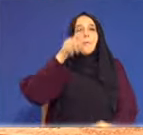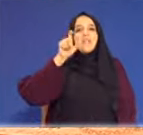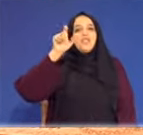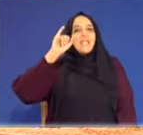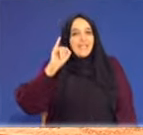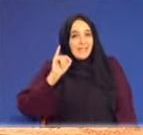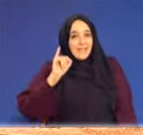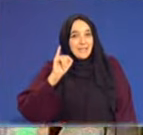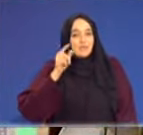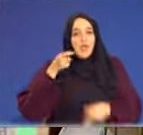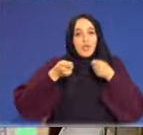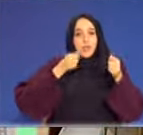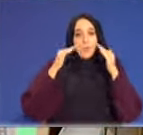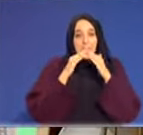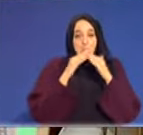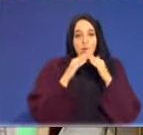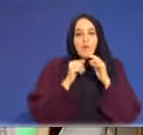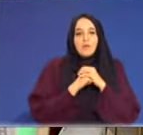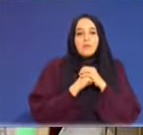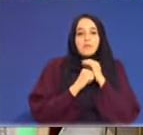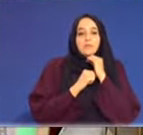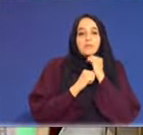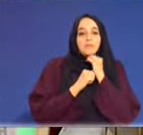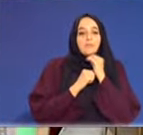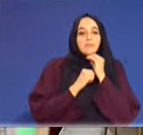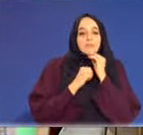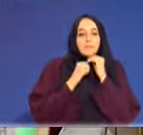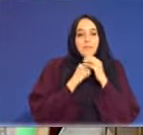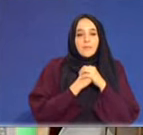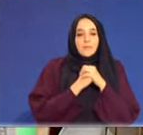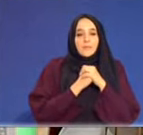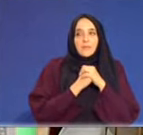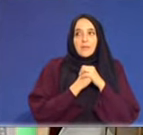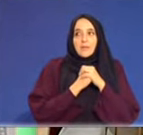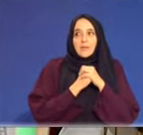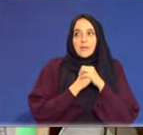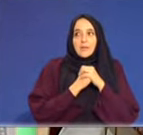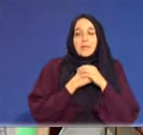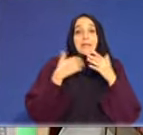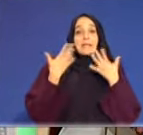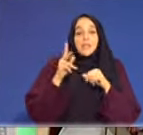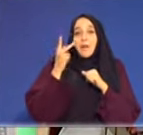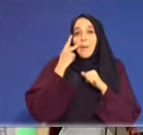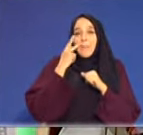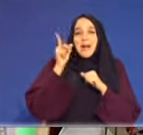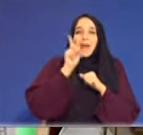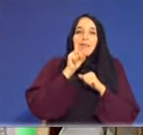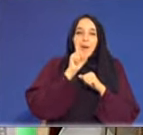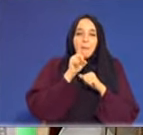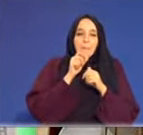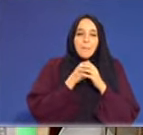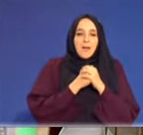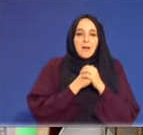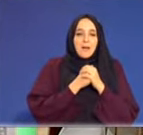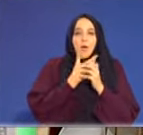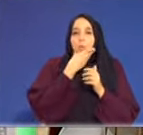والتسيير العقاري دكتور سعيد، استفاد منه والد زوج